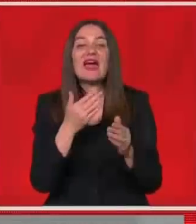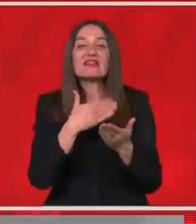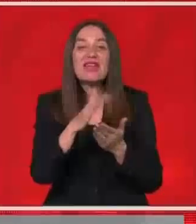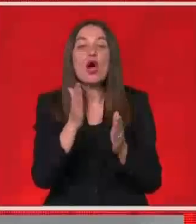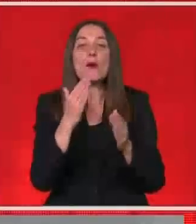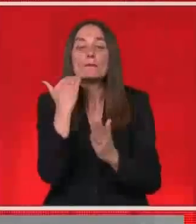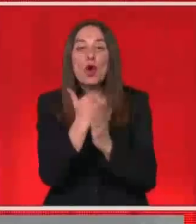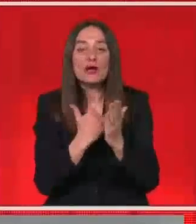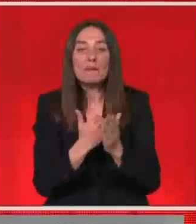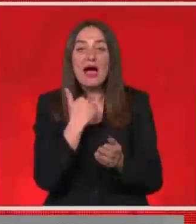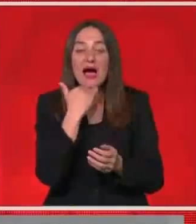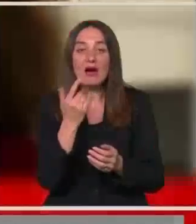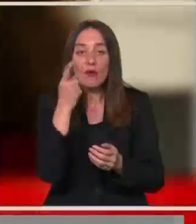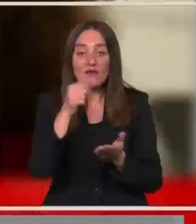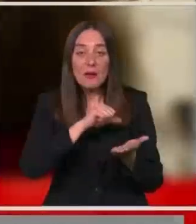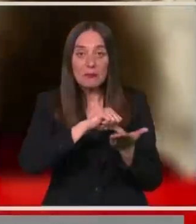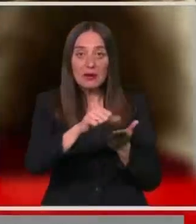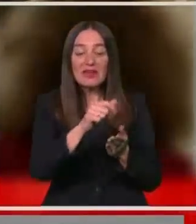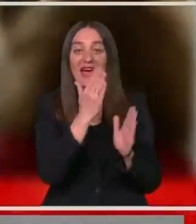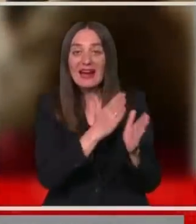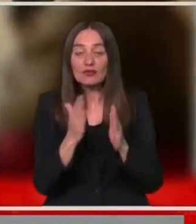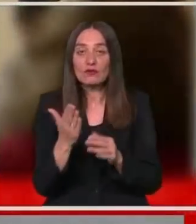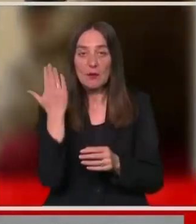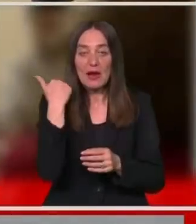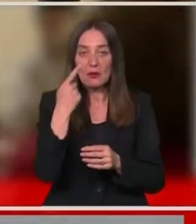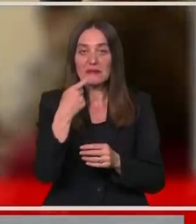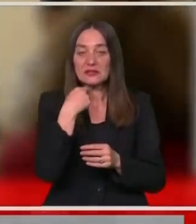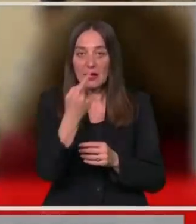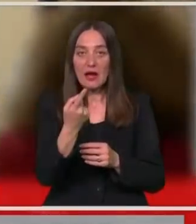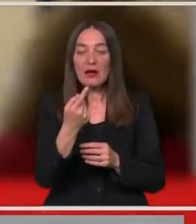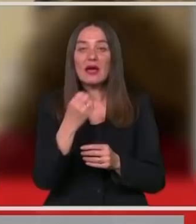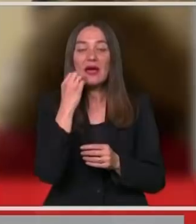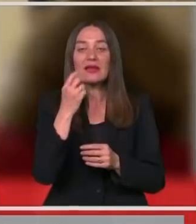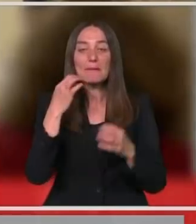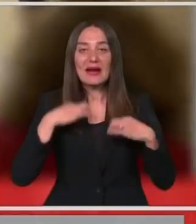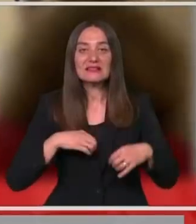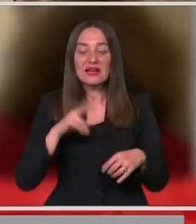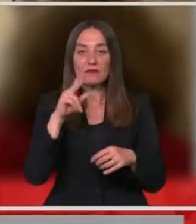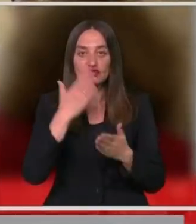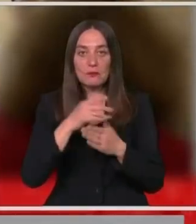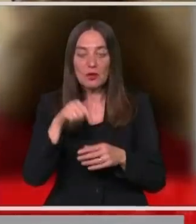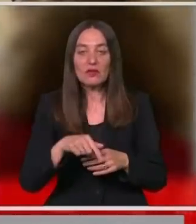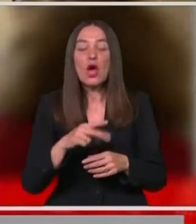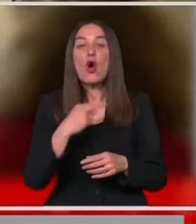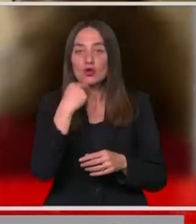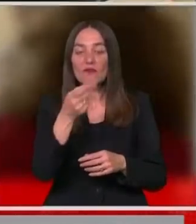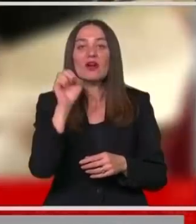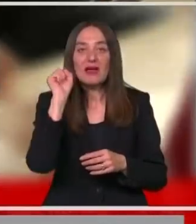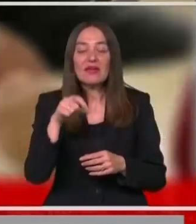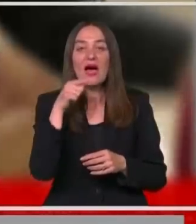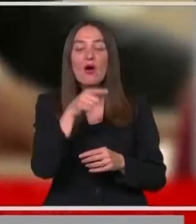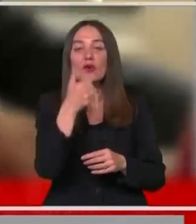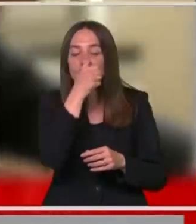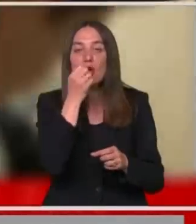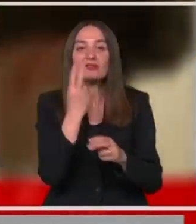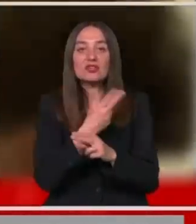To znači da ako isplaćujete vaše plate redovno, malo pre ste pomenuli to kada je predsjednik Vučić bio ovde kod vas, odgovor je da, ovo što